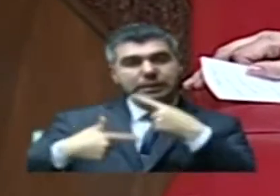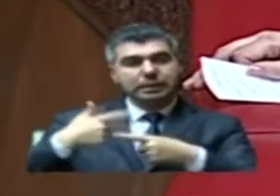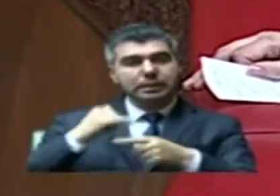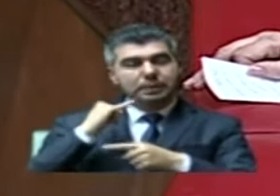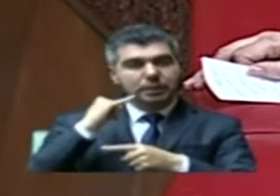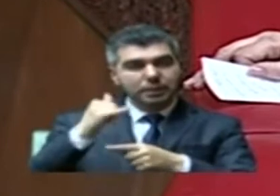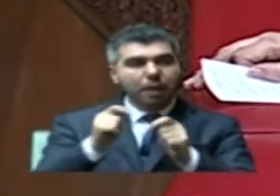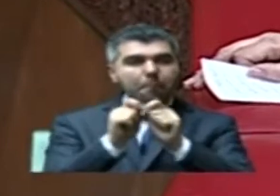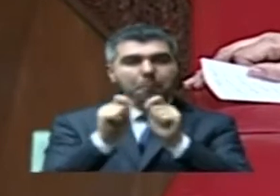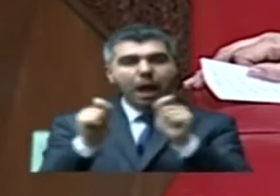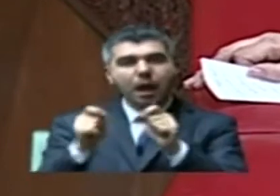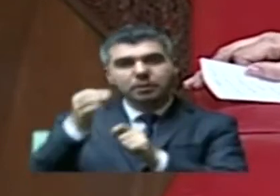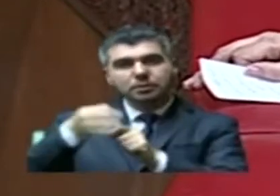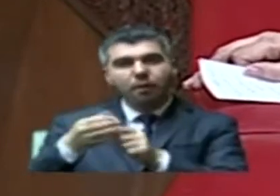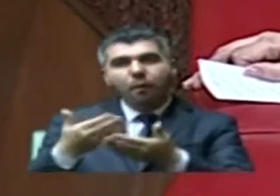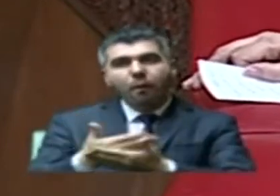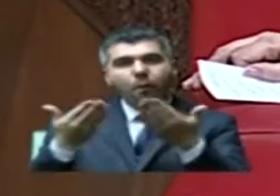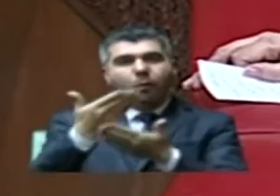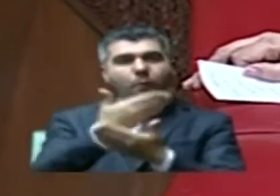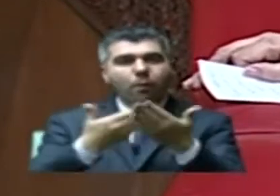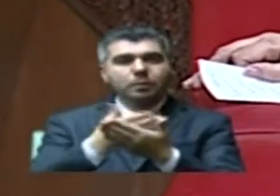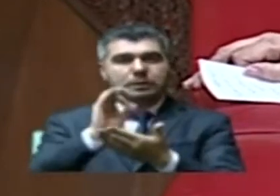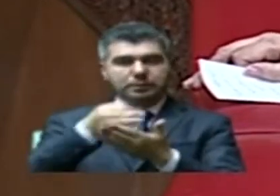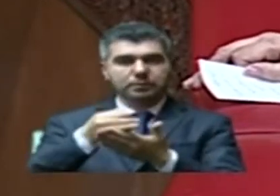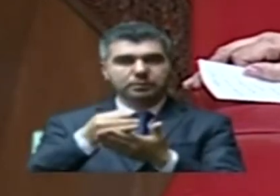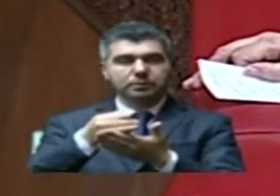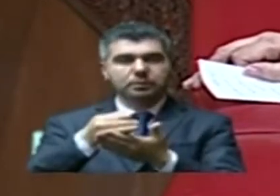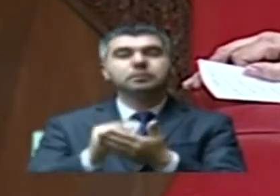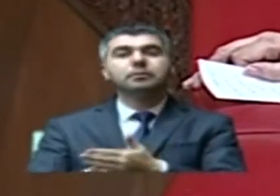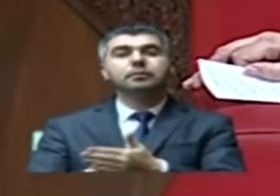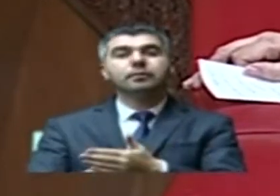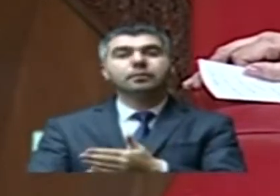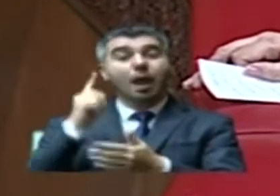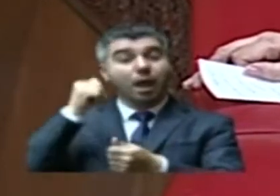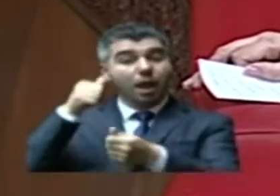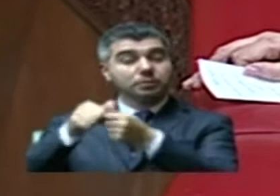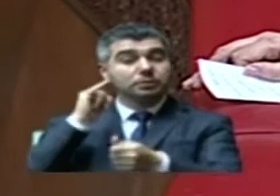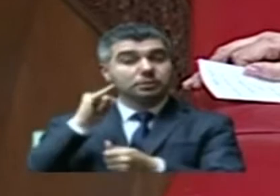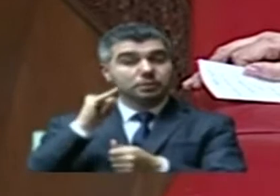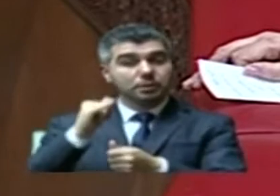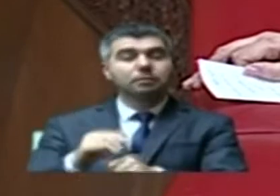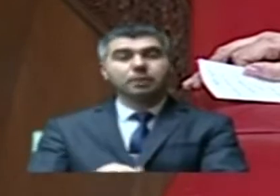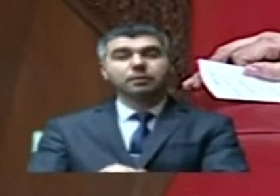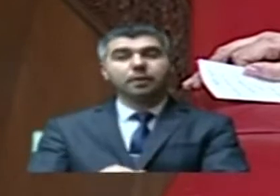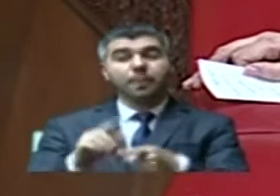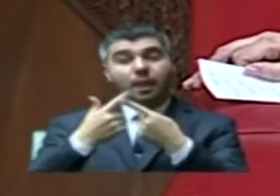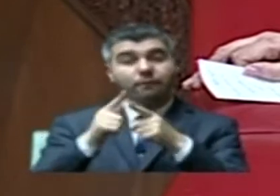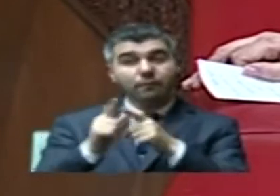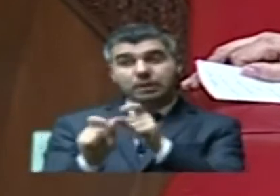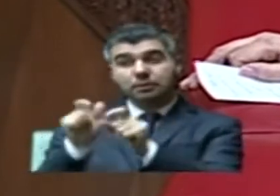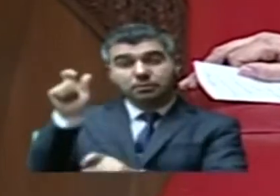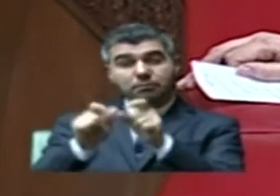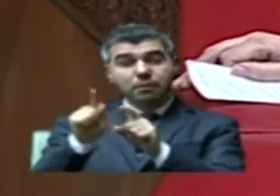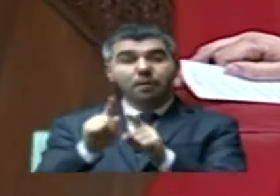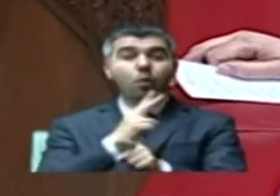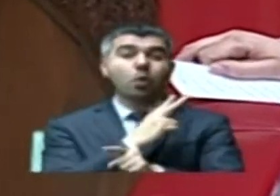اللي كتكون في المعارض دائما كنطالبوا وكناكدوا على يعني يعني المنشطين او المشرفين